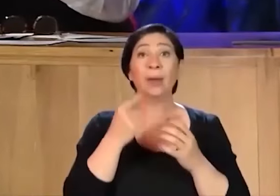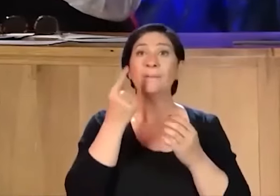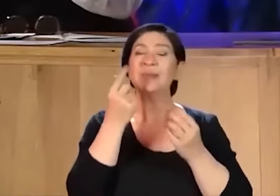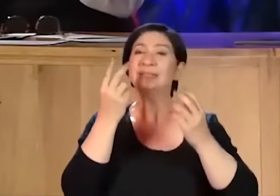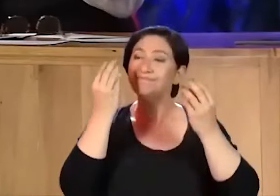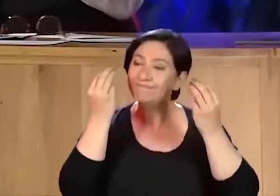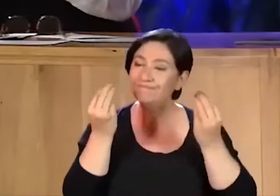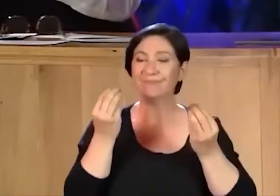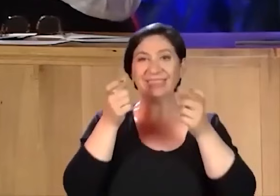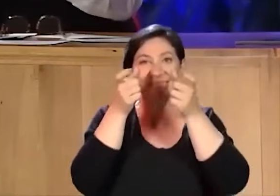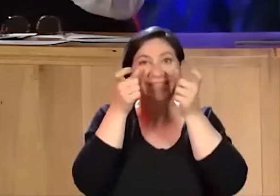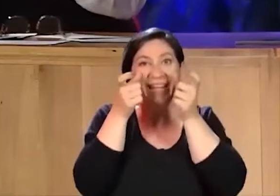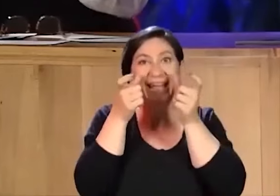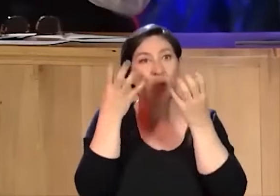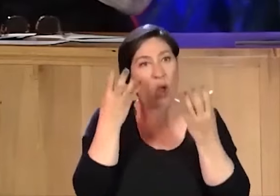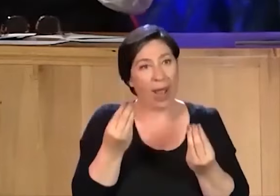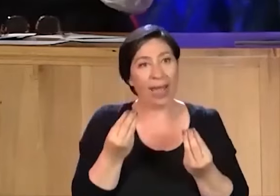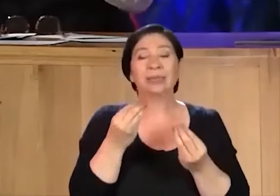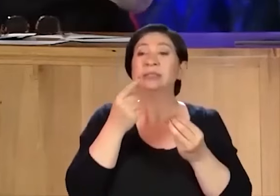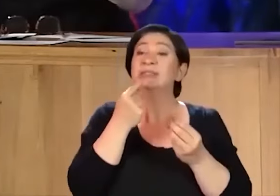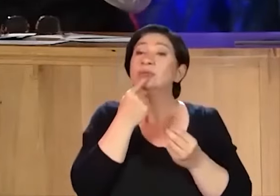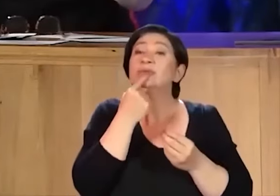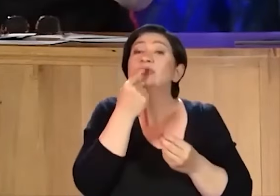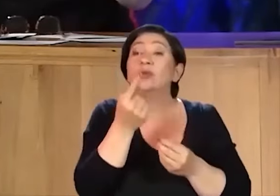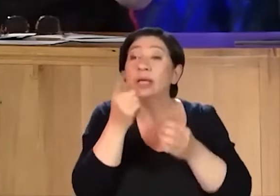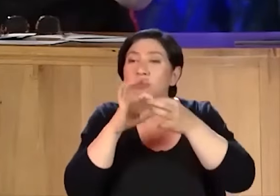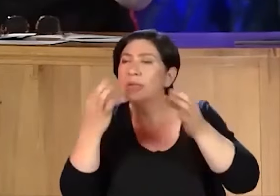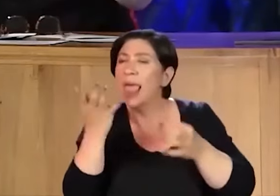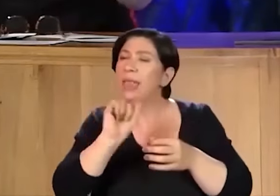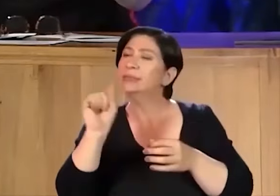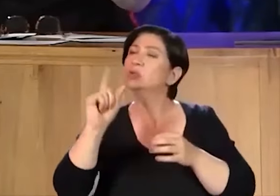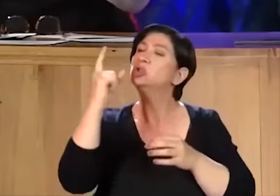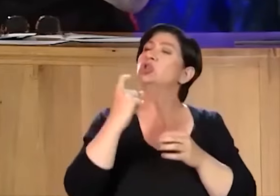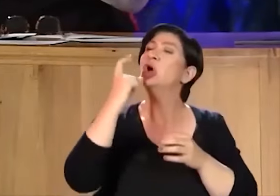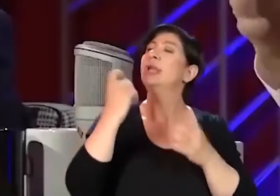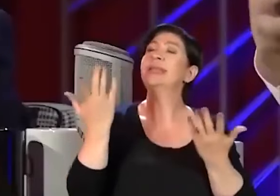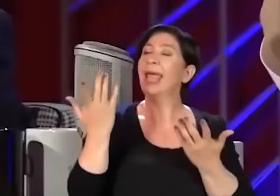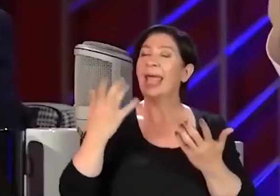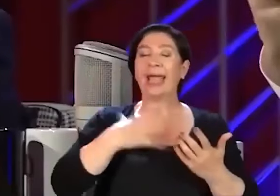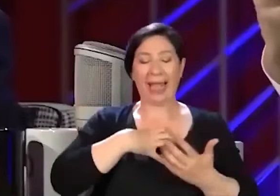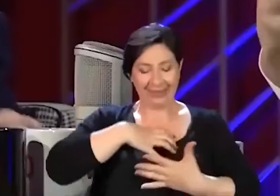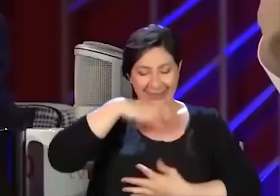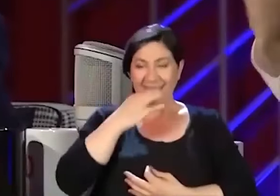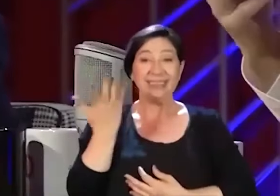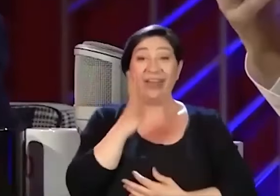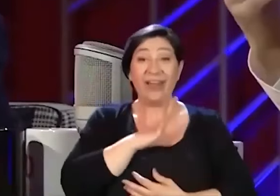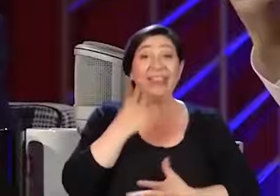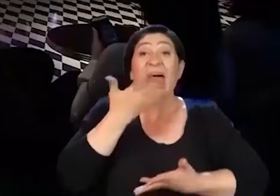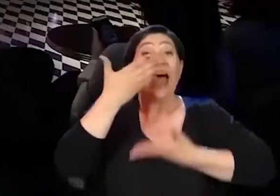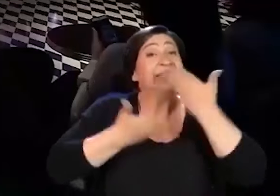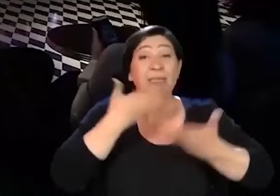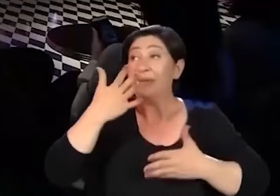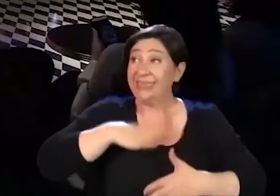tartımla dikkatli bir şekilde bu sözlüklerde ne yazıldığını, kendisiyle ilgili ne olduğunu, ne